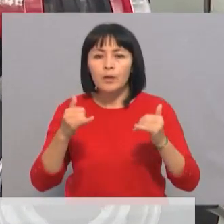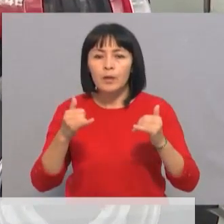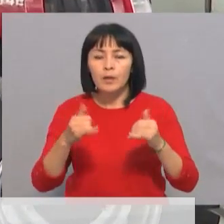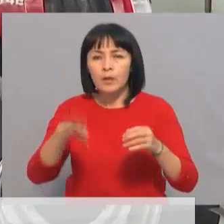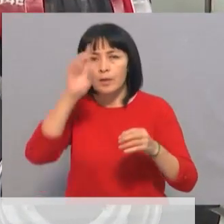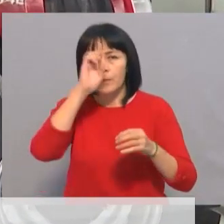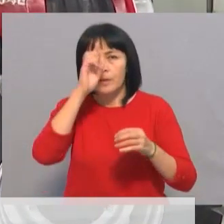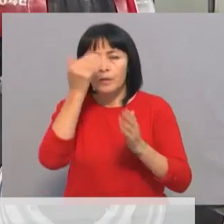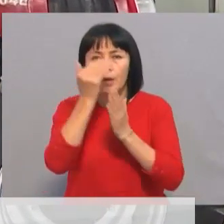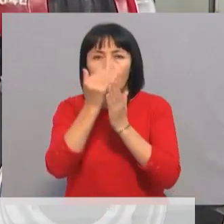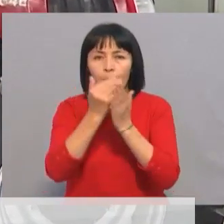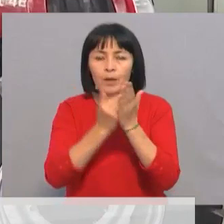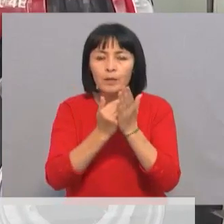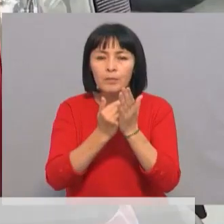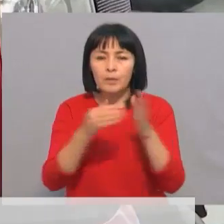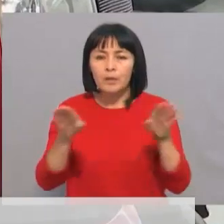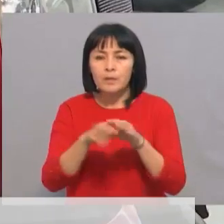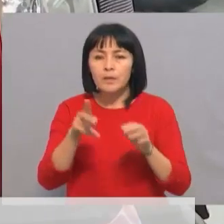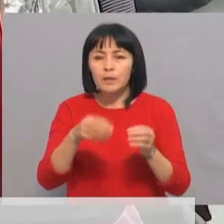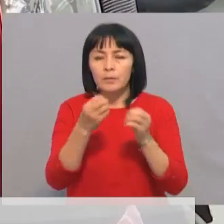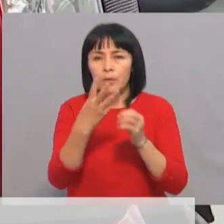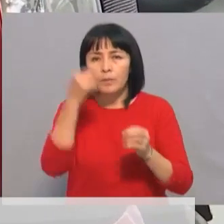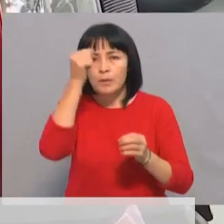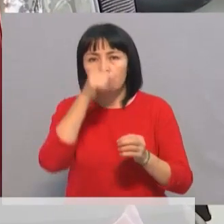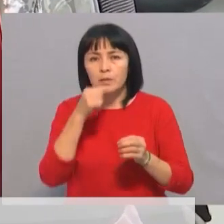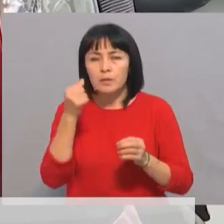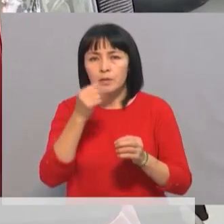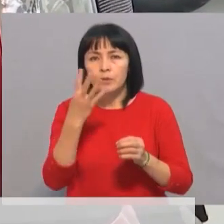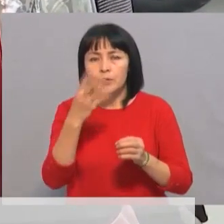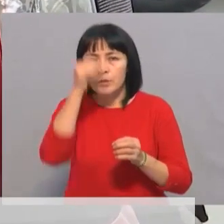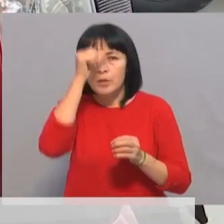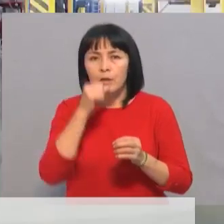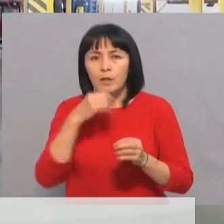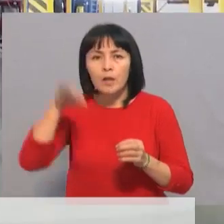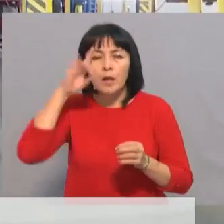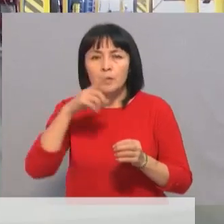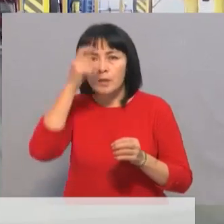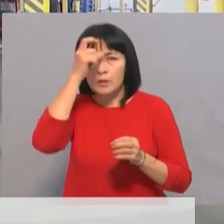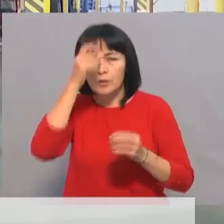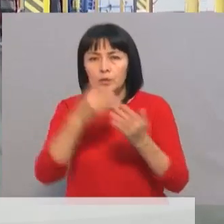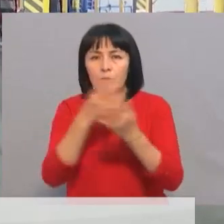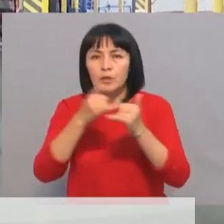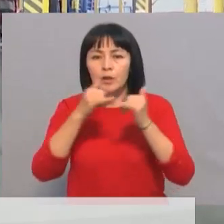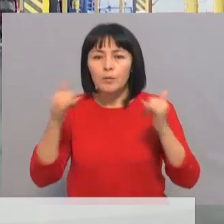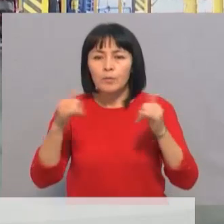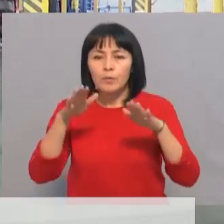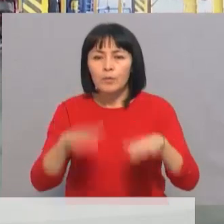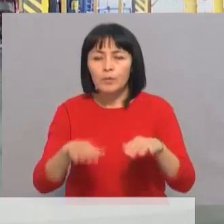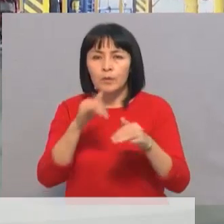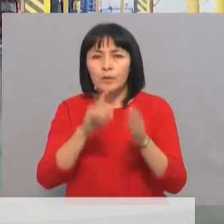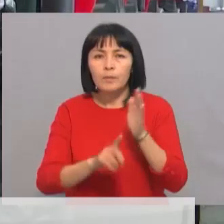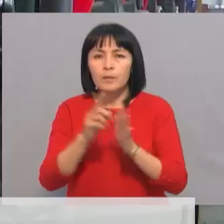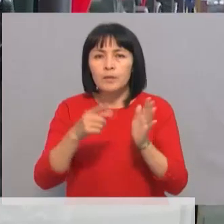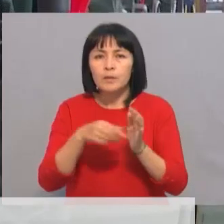даму мемлекеттік бағдарламасы аясында 2015 жылдың 4-ші 90-ында Қазақ-Түрік индустриалды аймағында іске қосылған. Жобаның